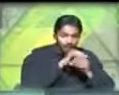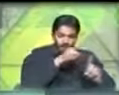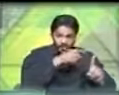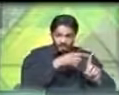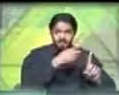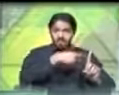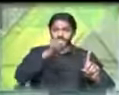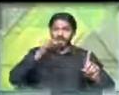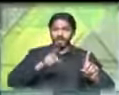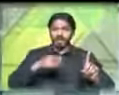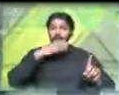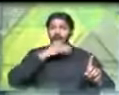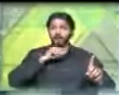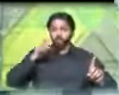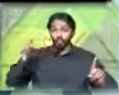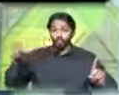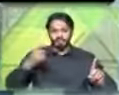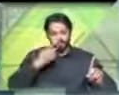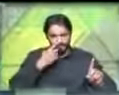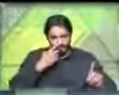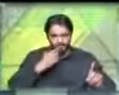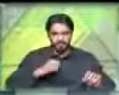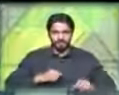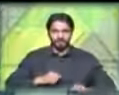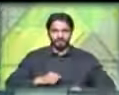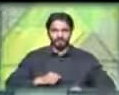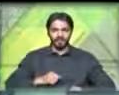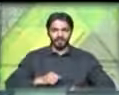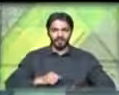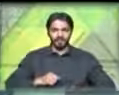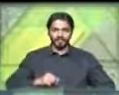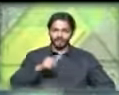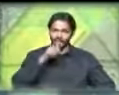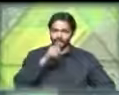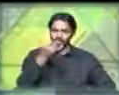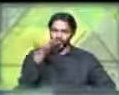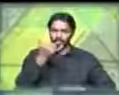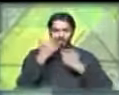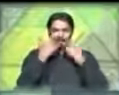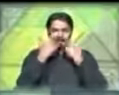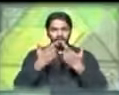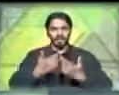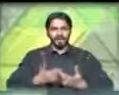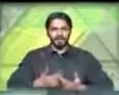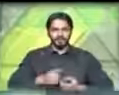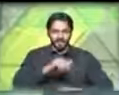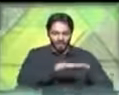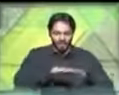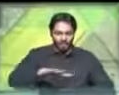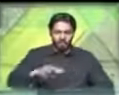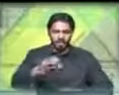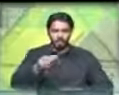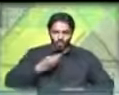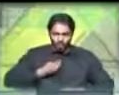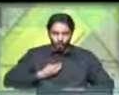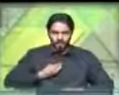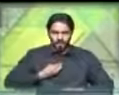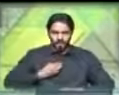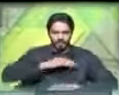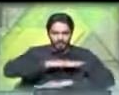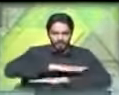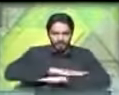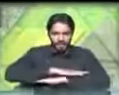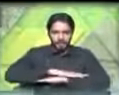ولرأيك، والله سترفع في بيتك، وسيتعلق بك ولدك، وسيحترمك